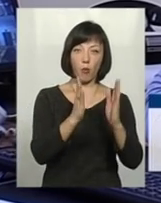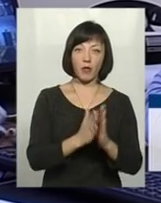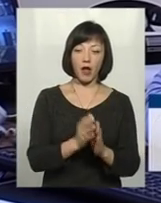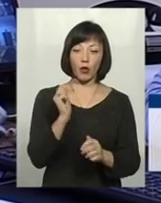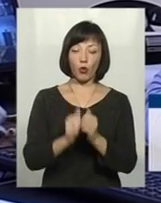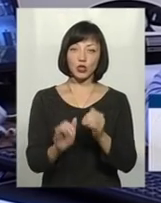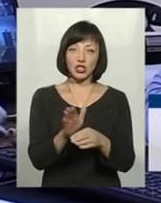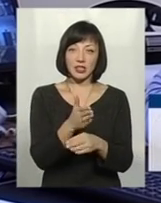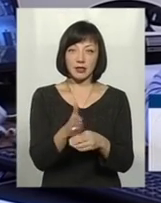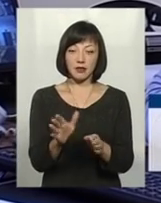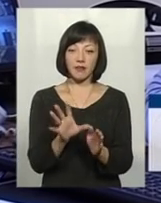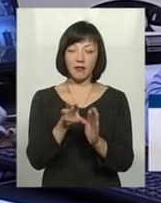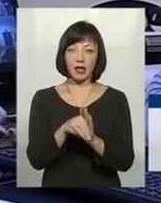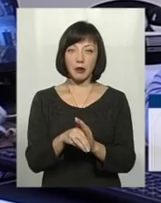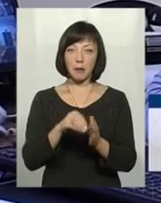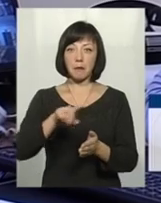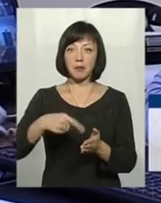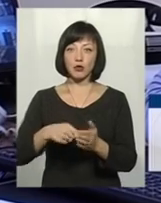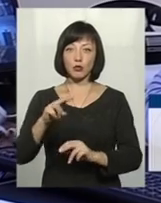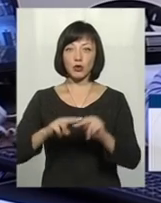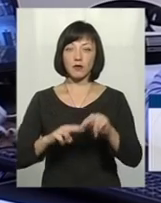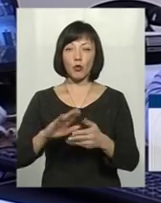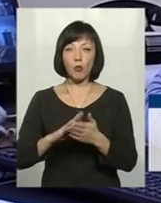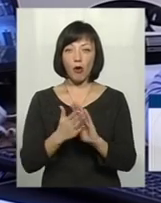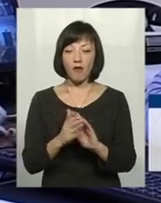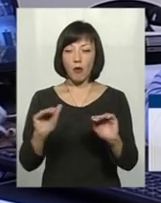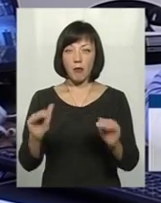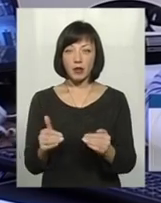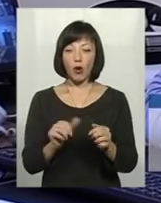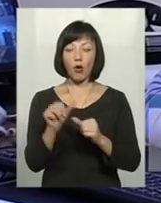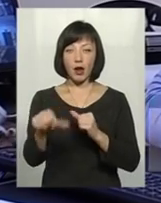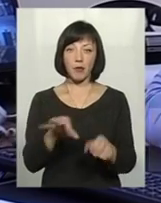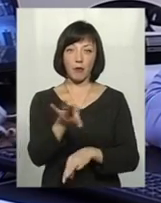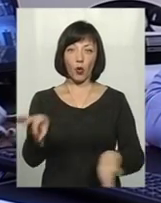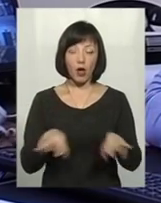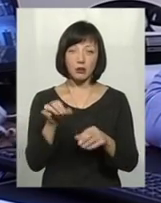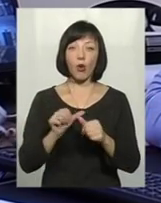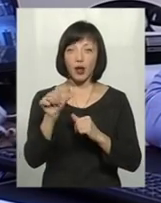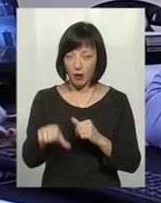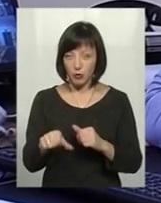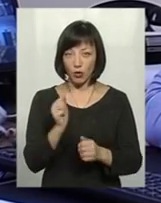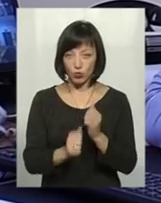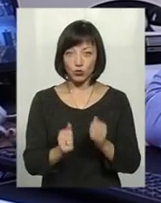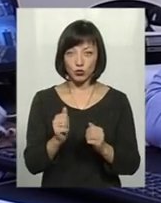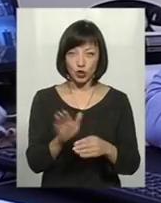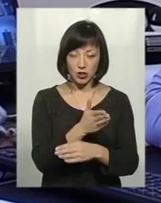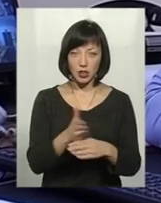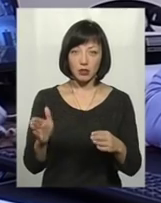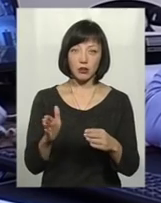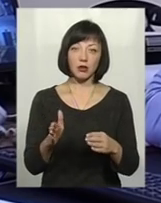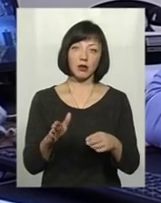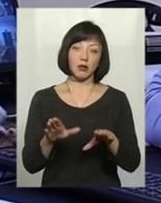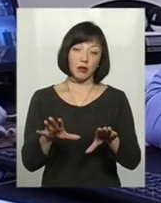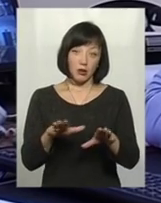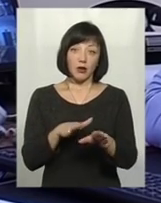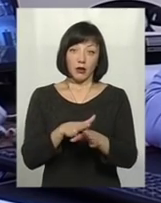кожну частинку видані містобудівні умови, обмежені були окремо, окремо розроблений проект і окремо на кожну частину набуто право на